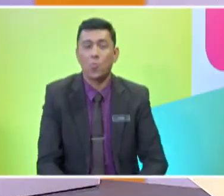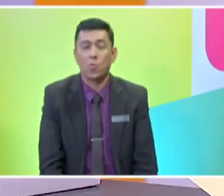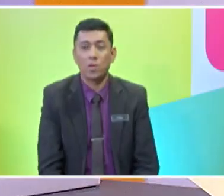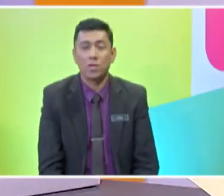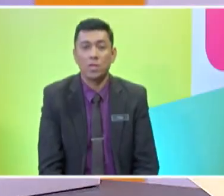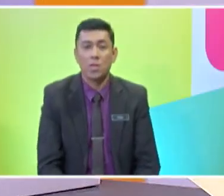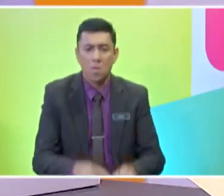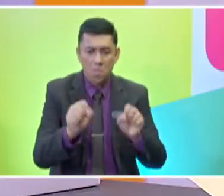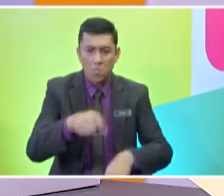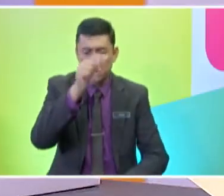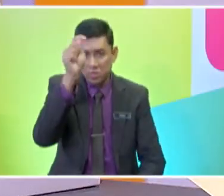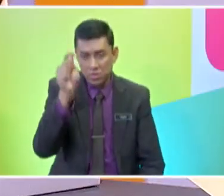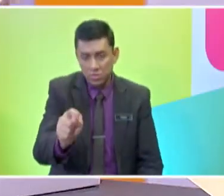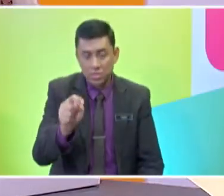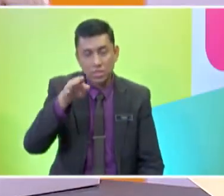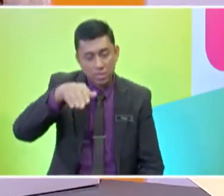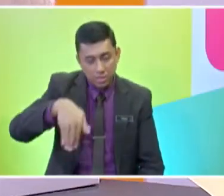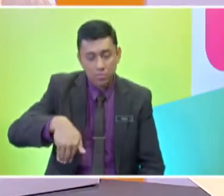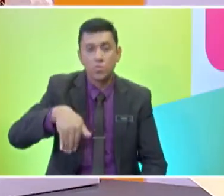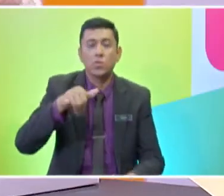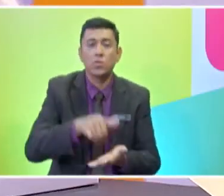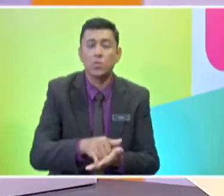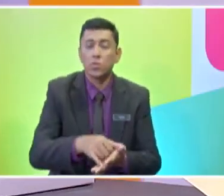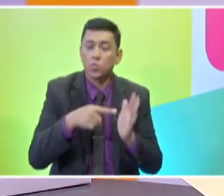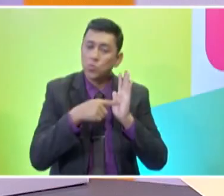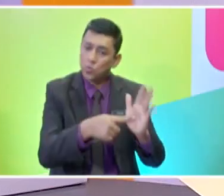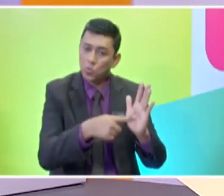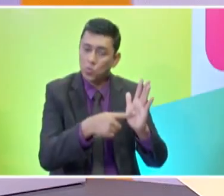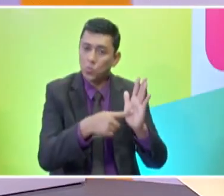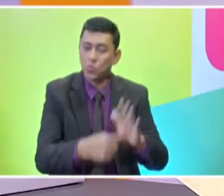jadi bully meneke dahulu tapi sebelum itu oke